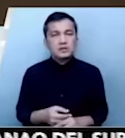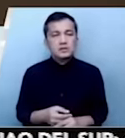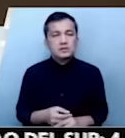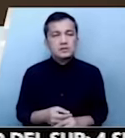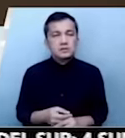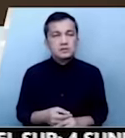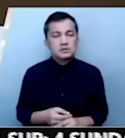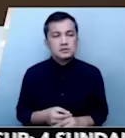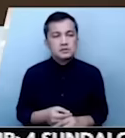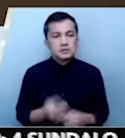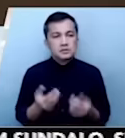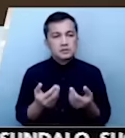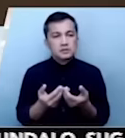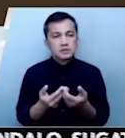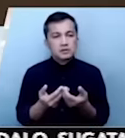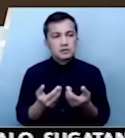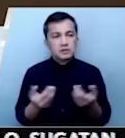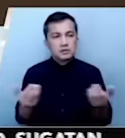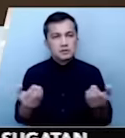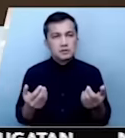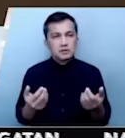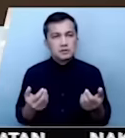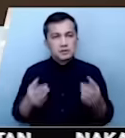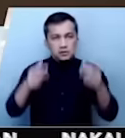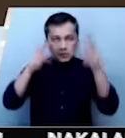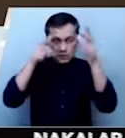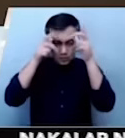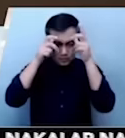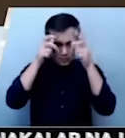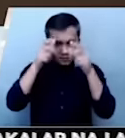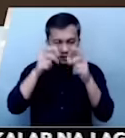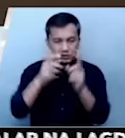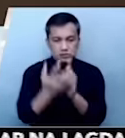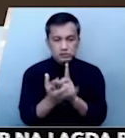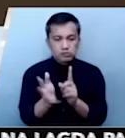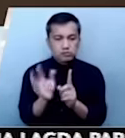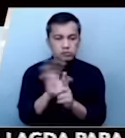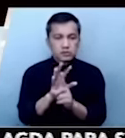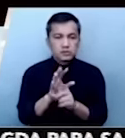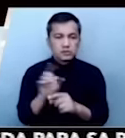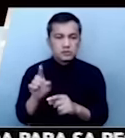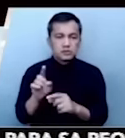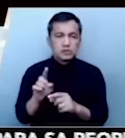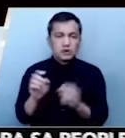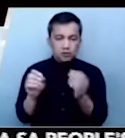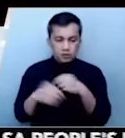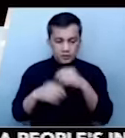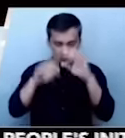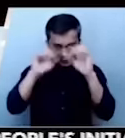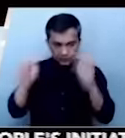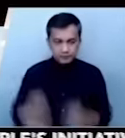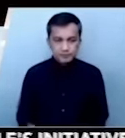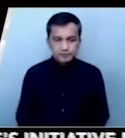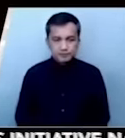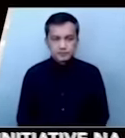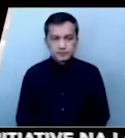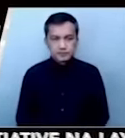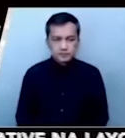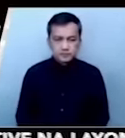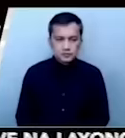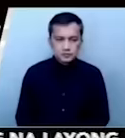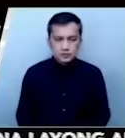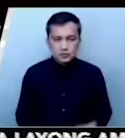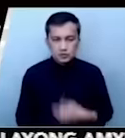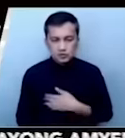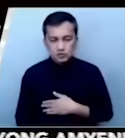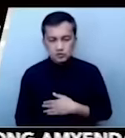ilayo sa mga demonyong nakapaligid sa palasyo. Nais namin sabihin sa inyo ano ang